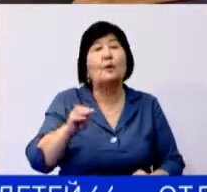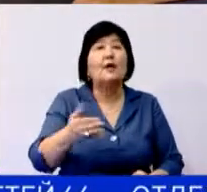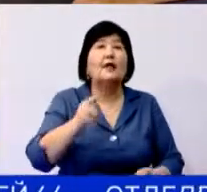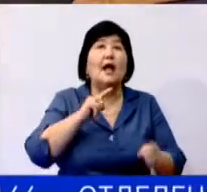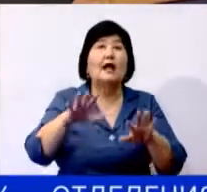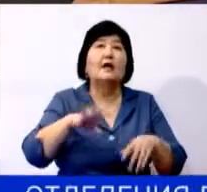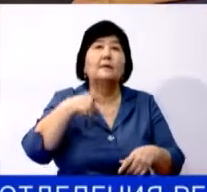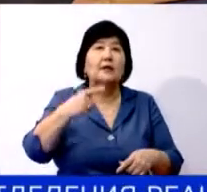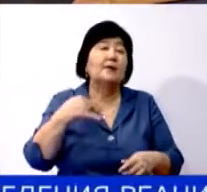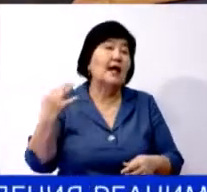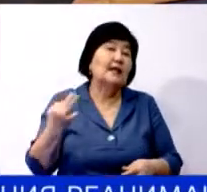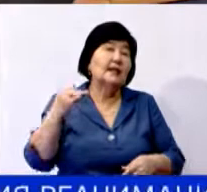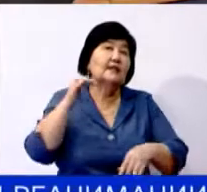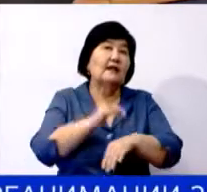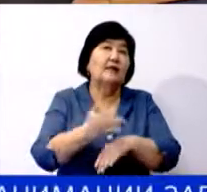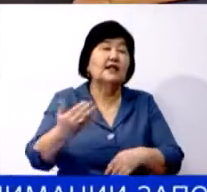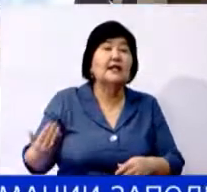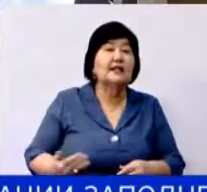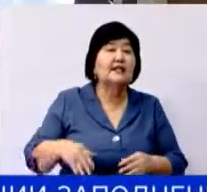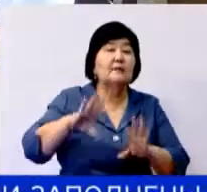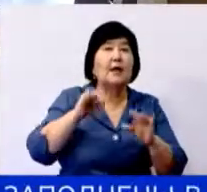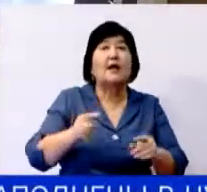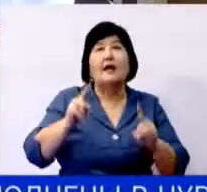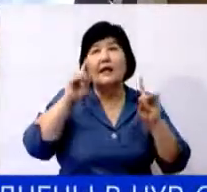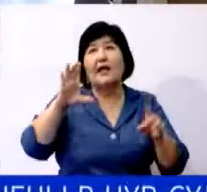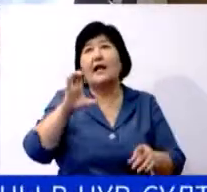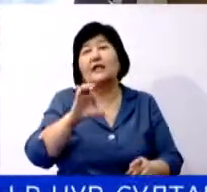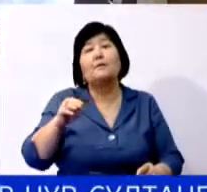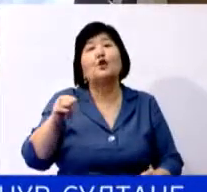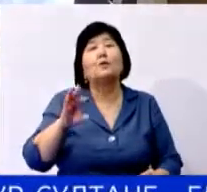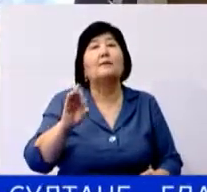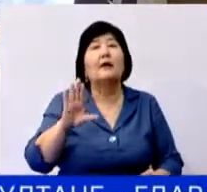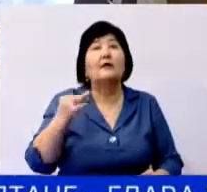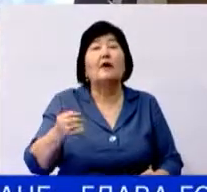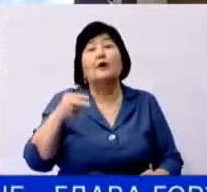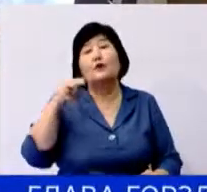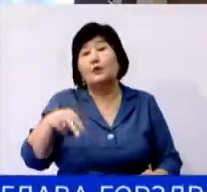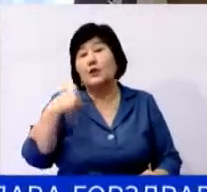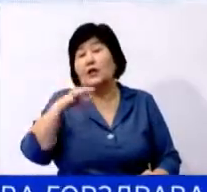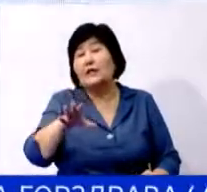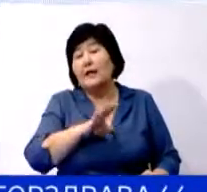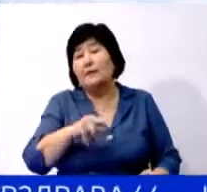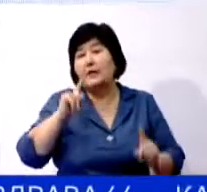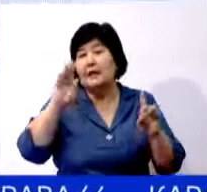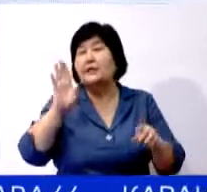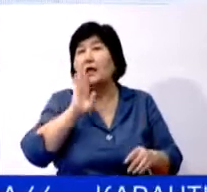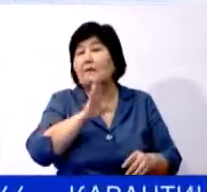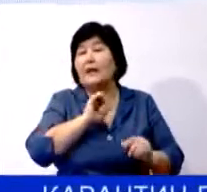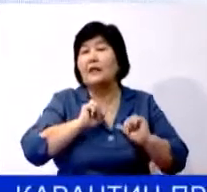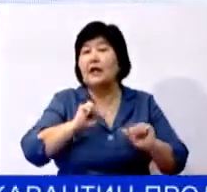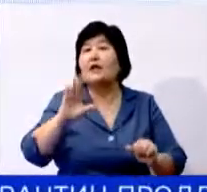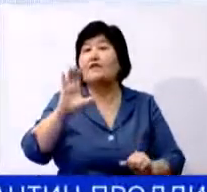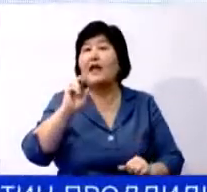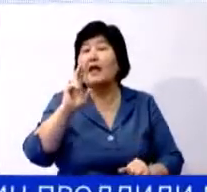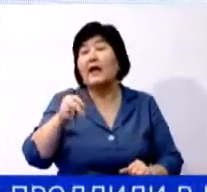конференции прозвучали интересные факты из биографии легендарные солим и жумабекова в 2000 году она была признана матерью героини века